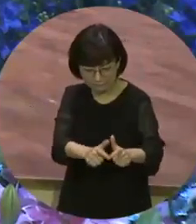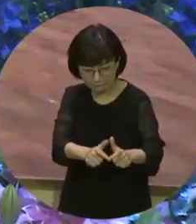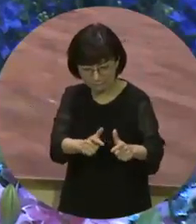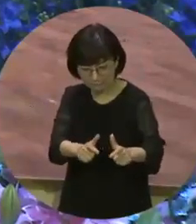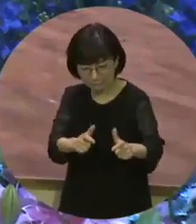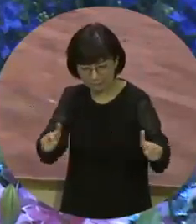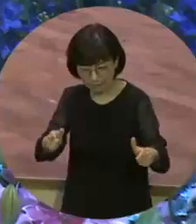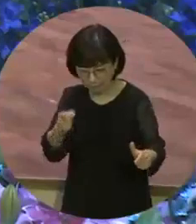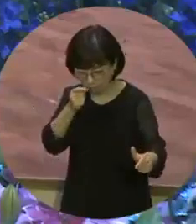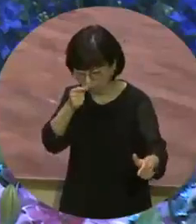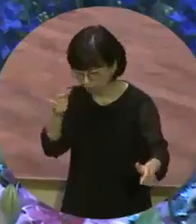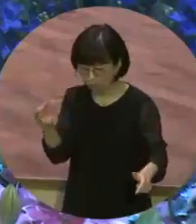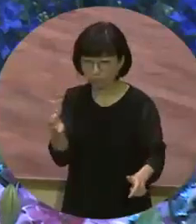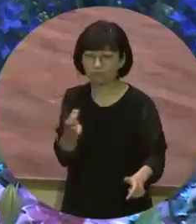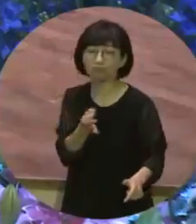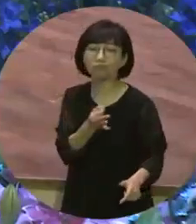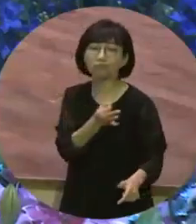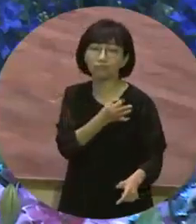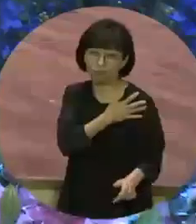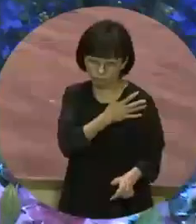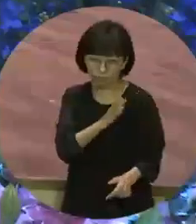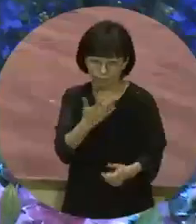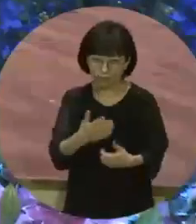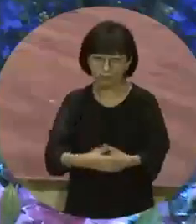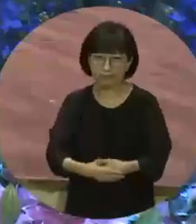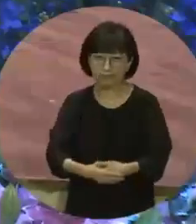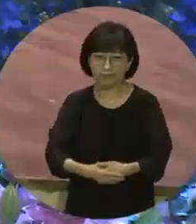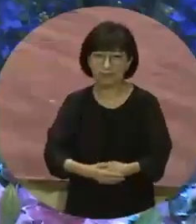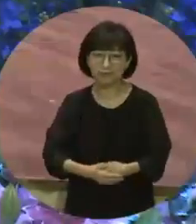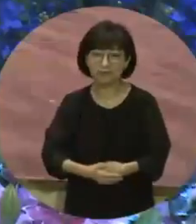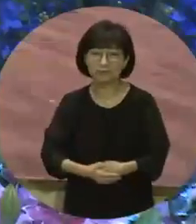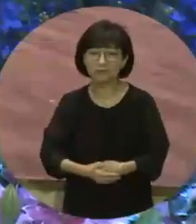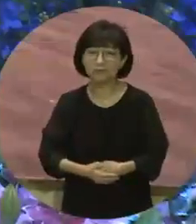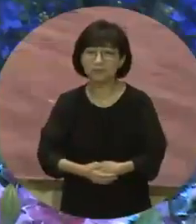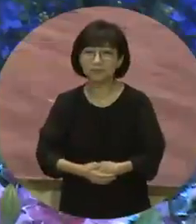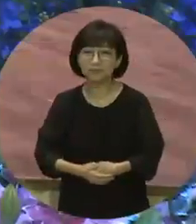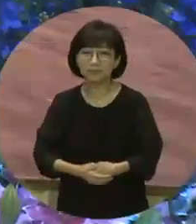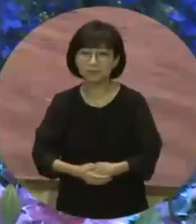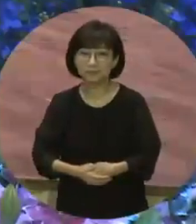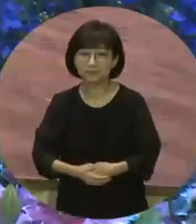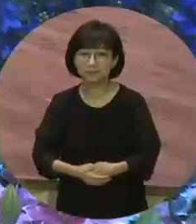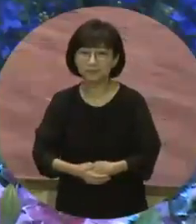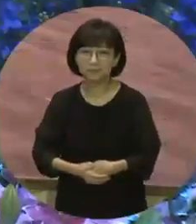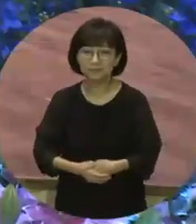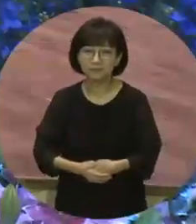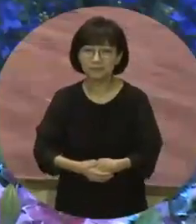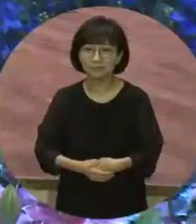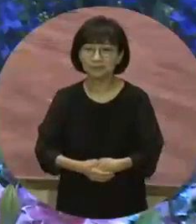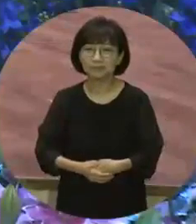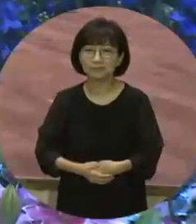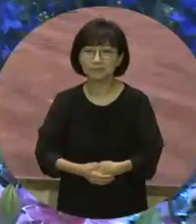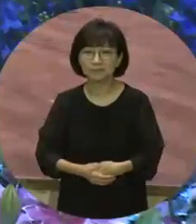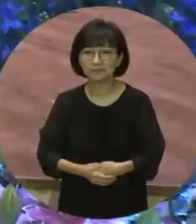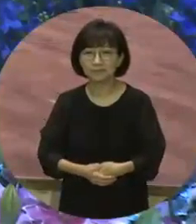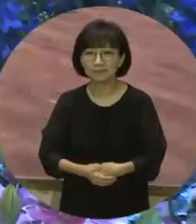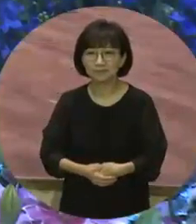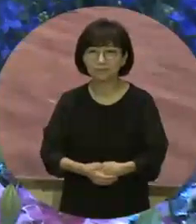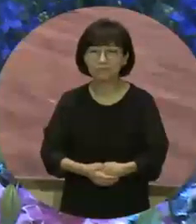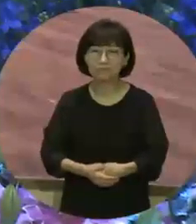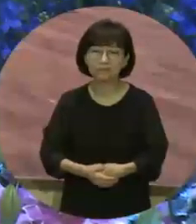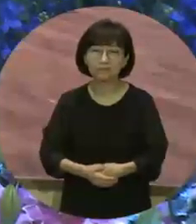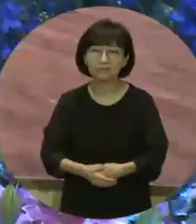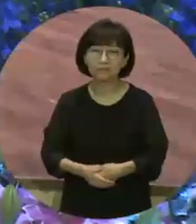여러분 보세요. 자, 하나님 무슨 뭐 만원 짜리 하나 떨어져 줍니까? 백돌 한 장 떨어져 줍니까? 아니에요.